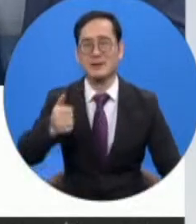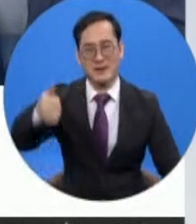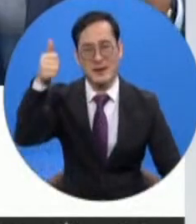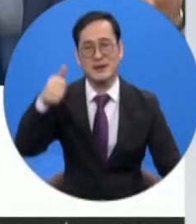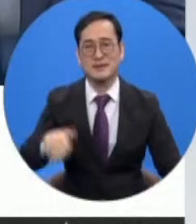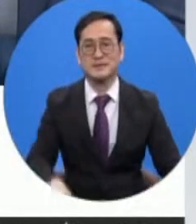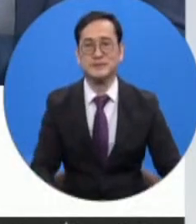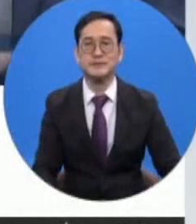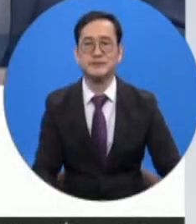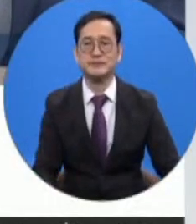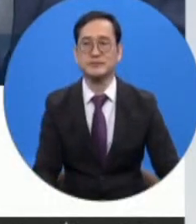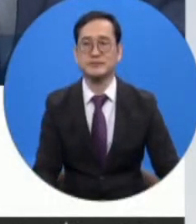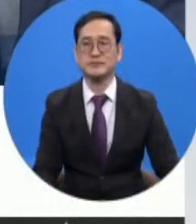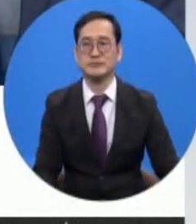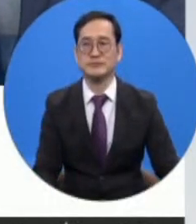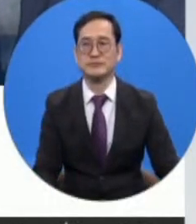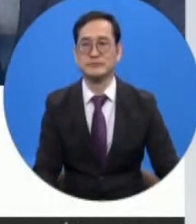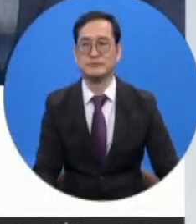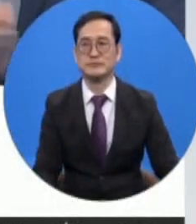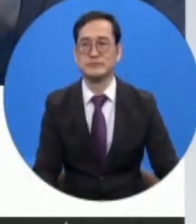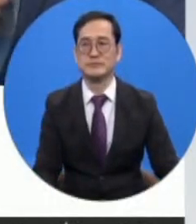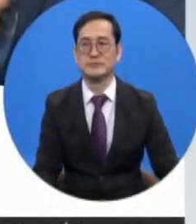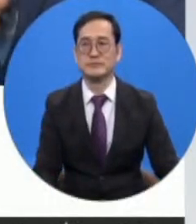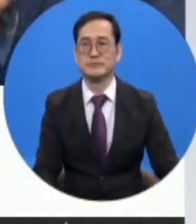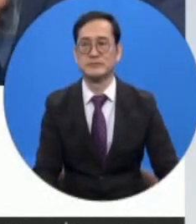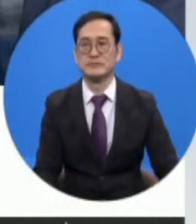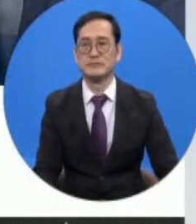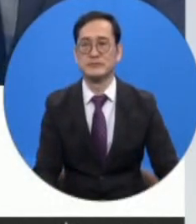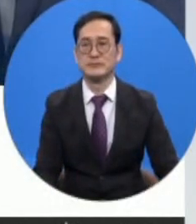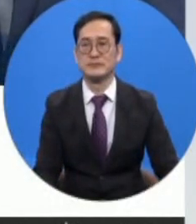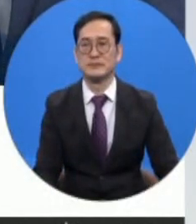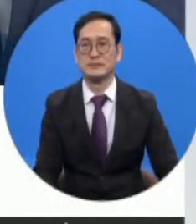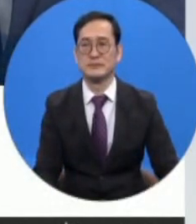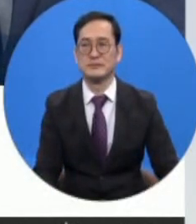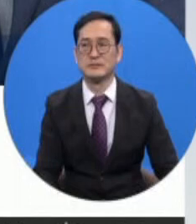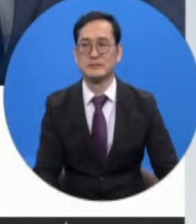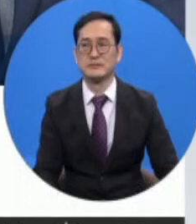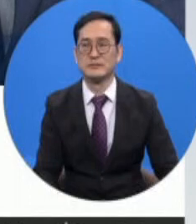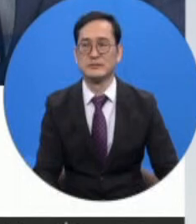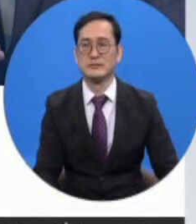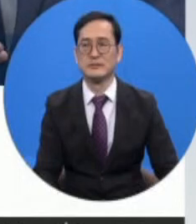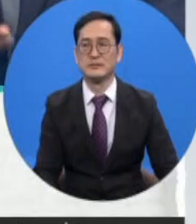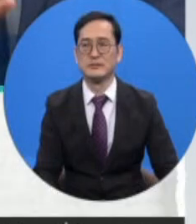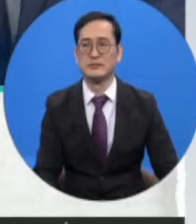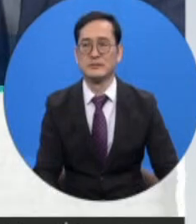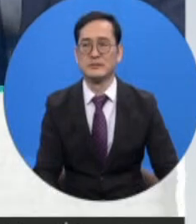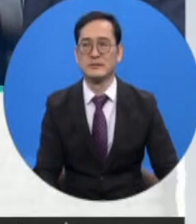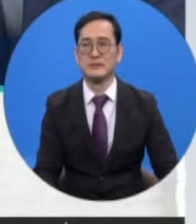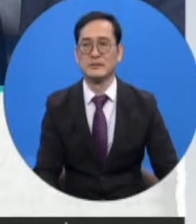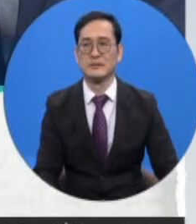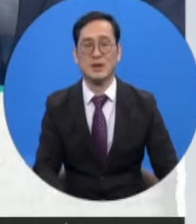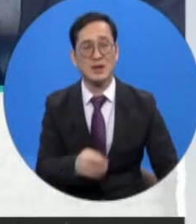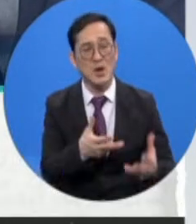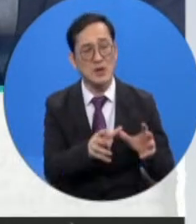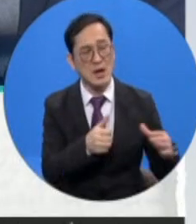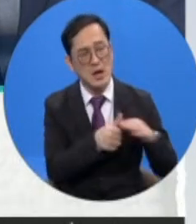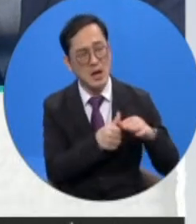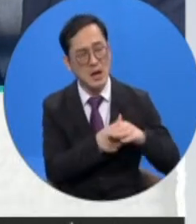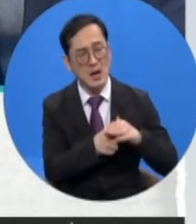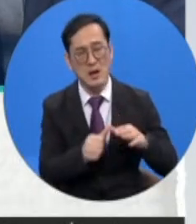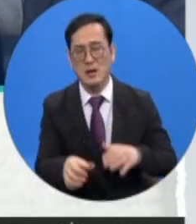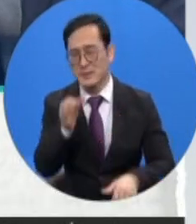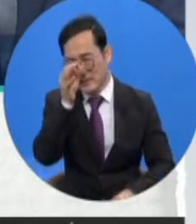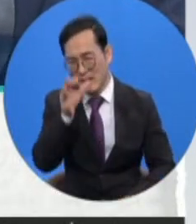야당 공세, 여당 공세가 있다고 하니까 국민 입장에서는 저걸 사과도 받아들여야 될까 하는 의문점을 계속 남기고